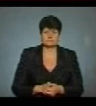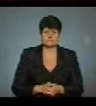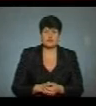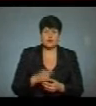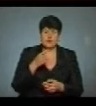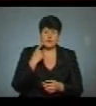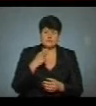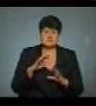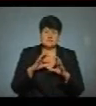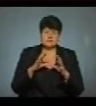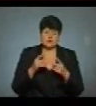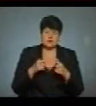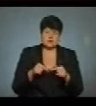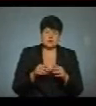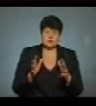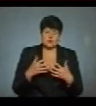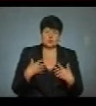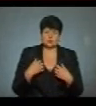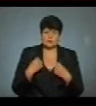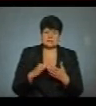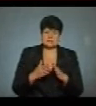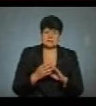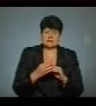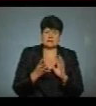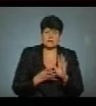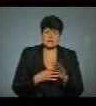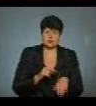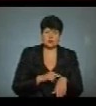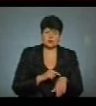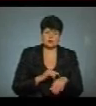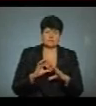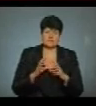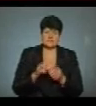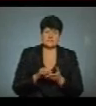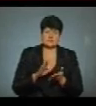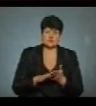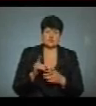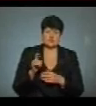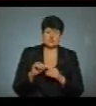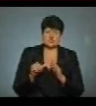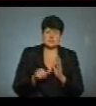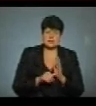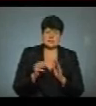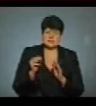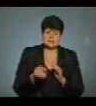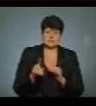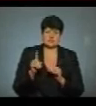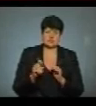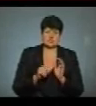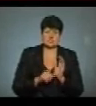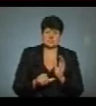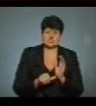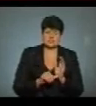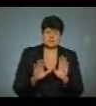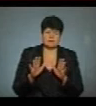даними Всесвітньої організації охорони здоров'я, станом на 19-ту годину в світі зареєстрували 116